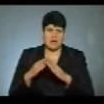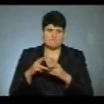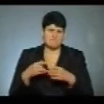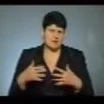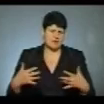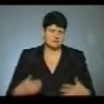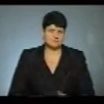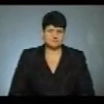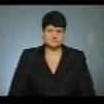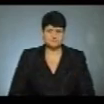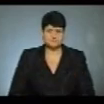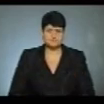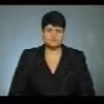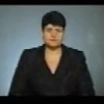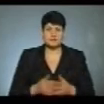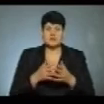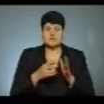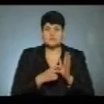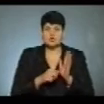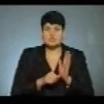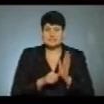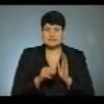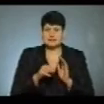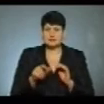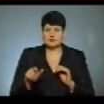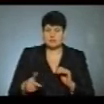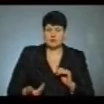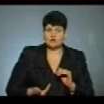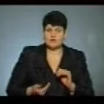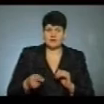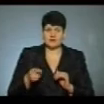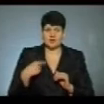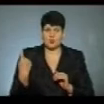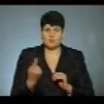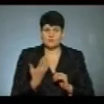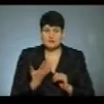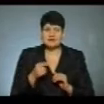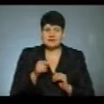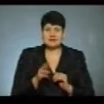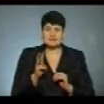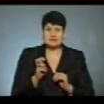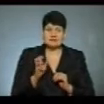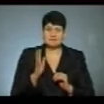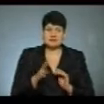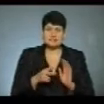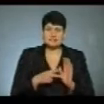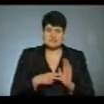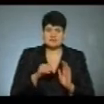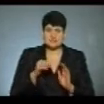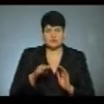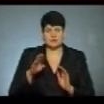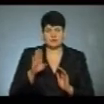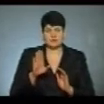Михайло Демида. Понад 760 тисяч осіб проживає на Тернопільщині, з них 357 тисяч чоловіків і